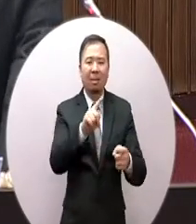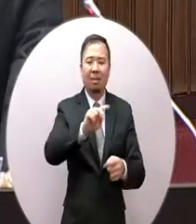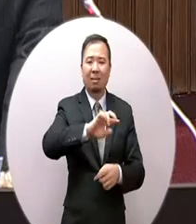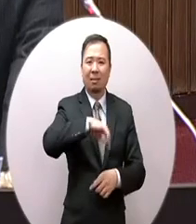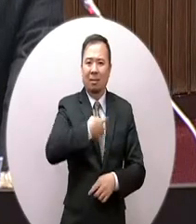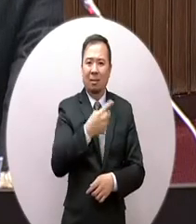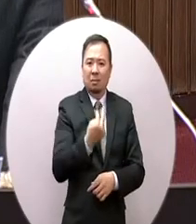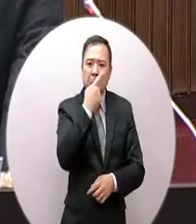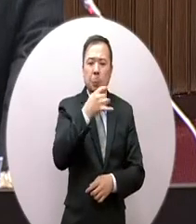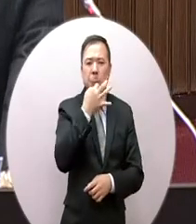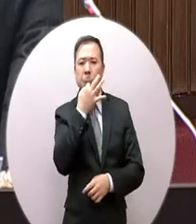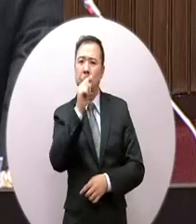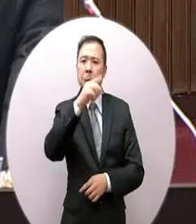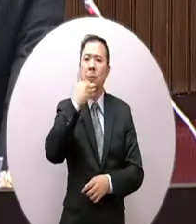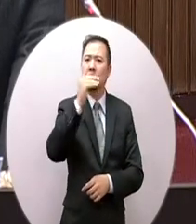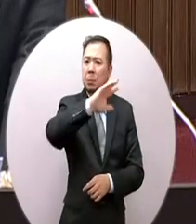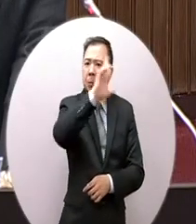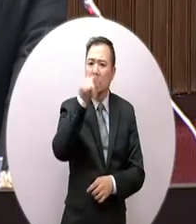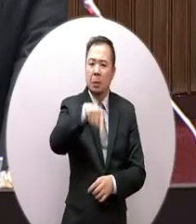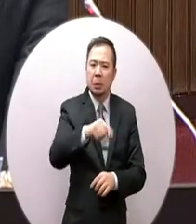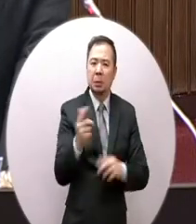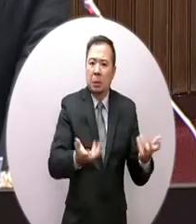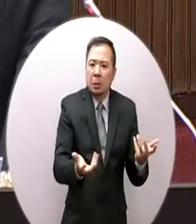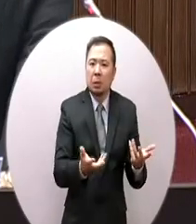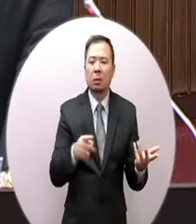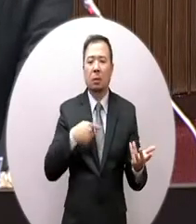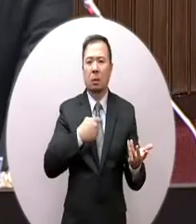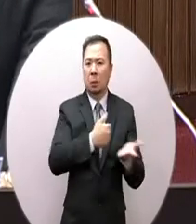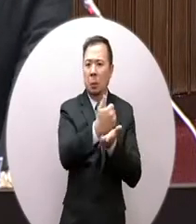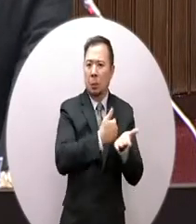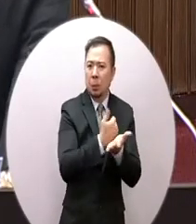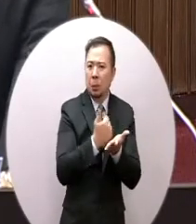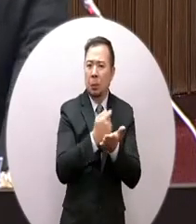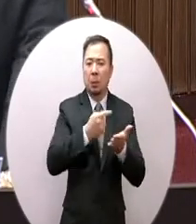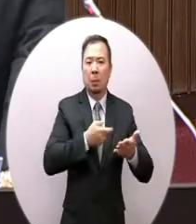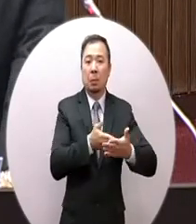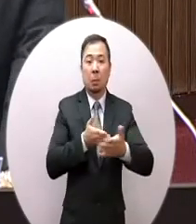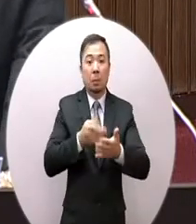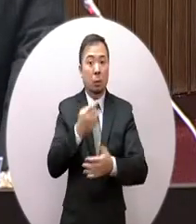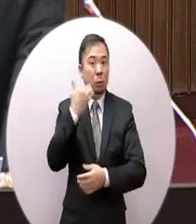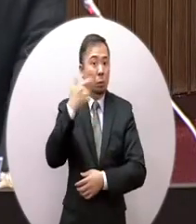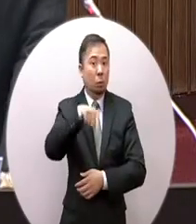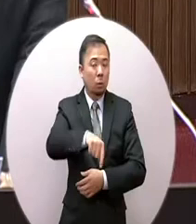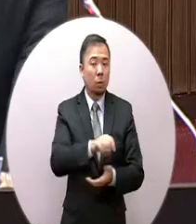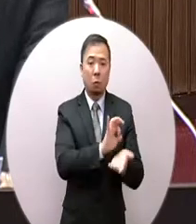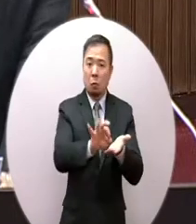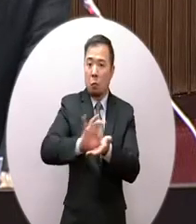而断气的风险如果蓝煤污染量和天然气差不多